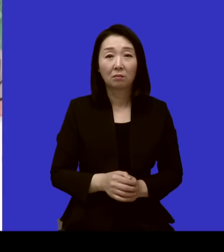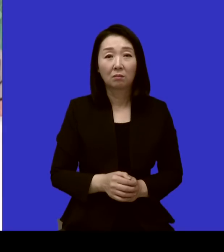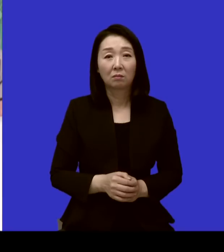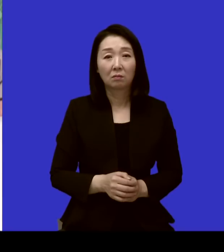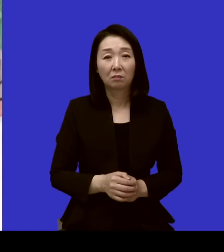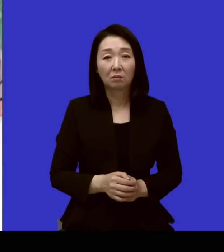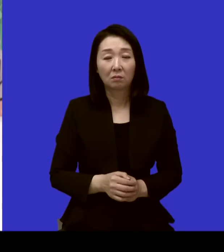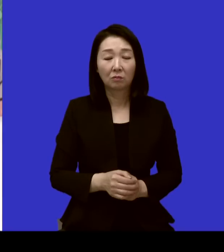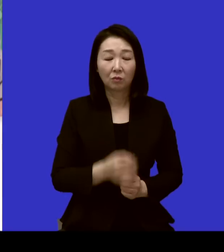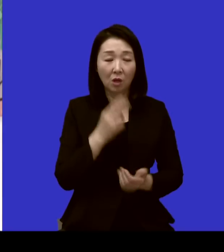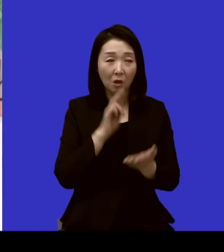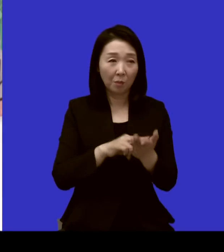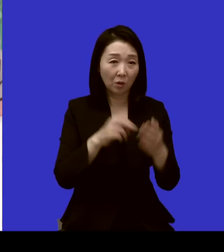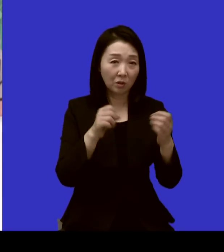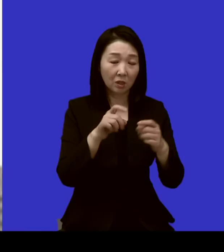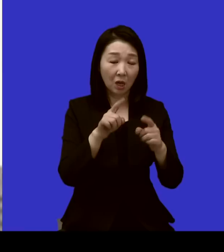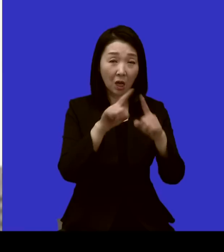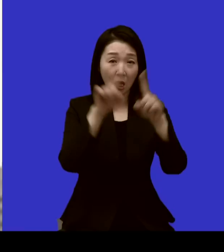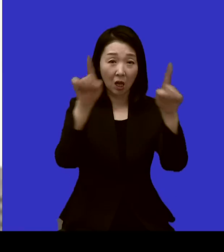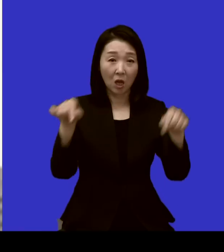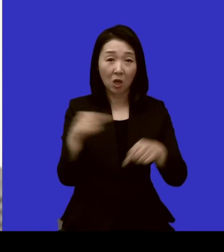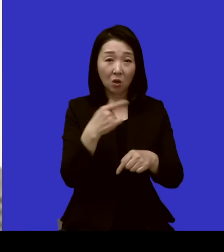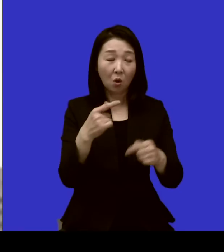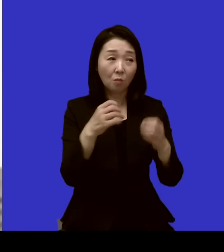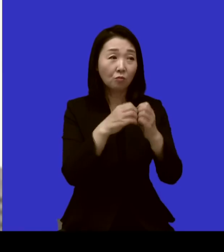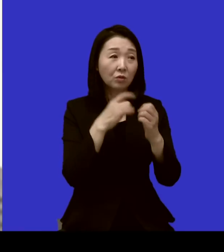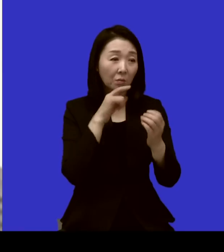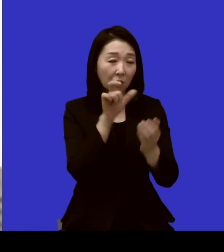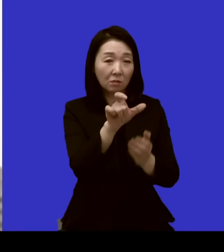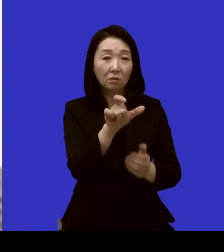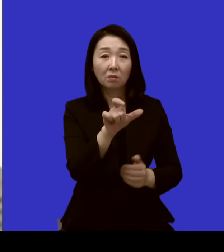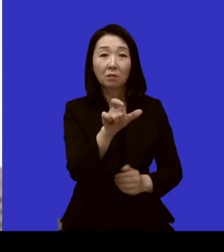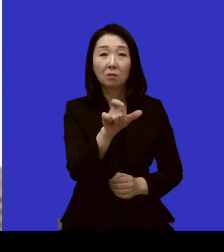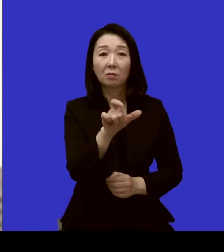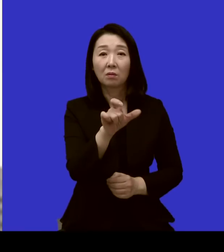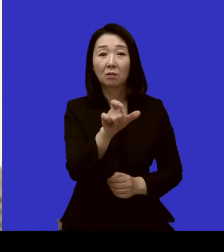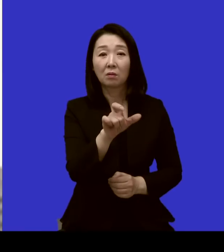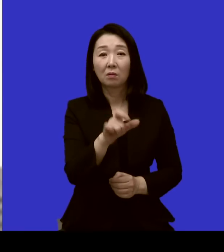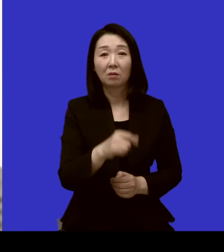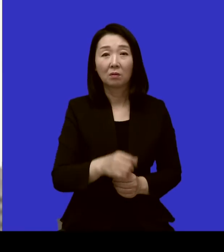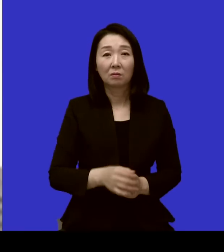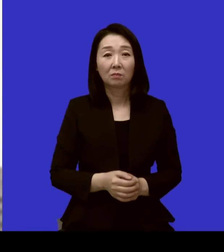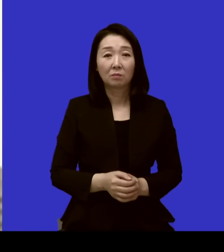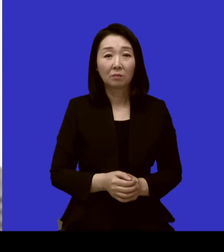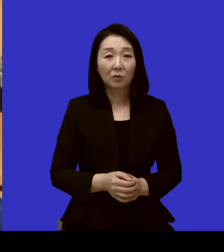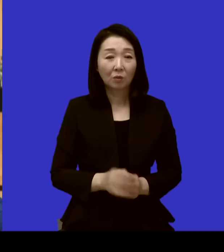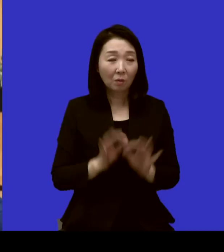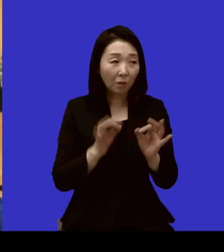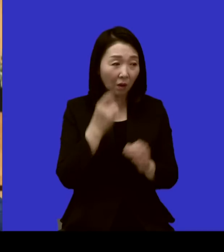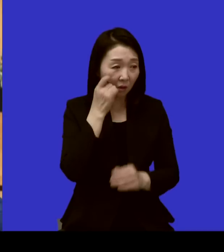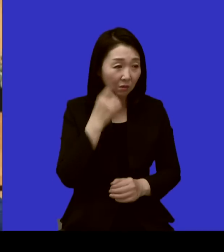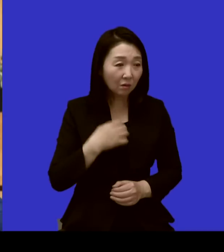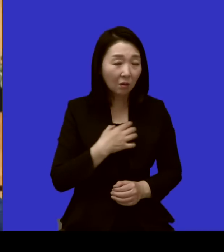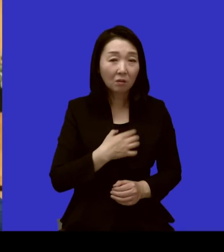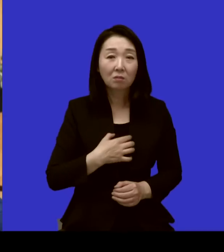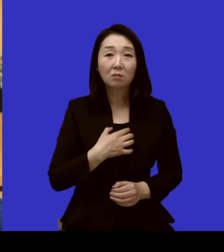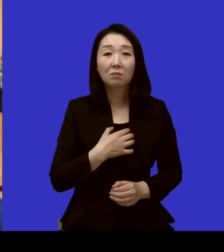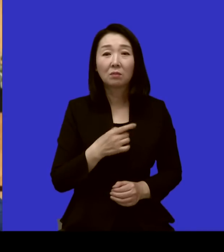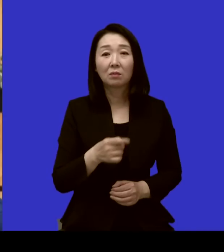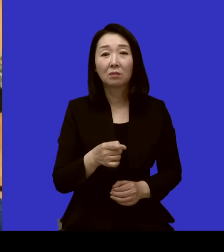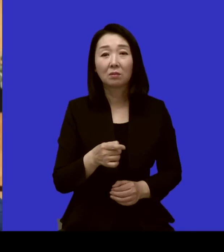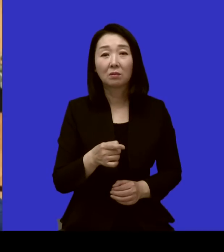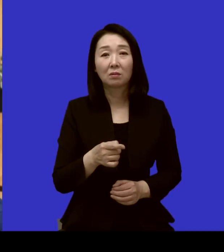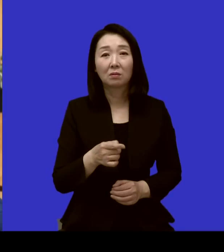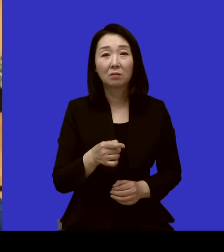그 편지가 이렇게 큰 종인데 딱 그 문장이 적혀 있는 거예요. 예. 근데 그게 너무 슬픈 거예요. 그렇죠. 그래서